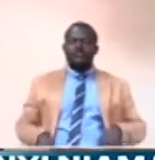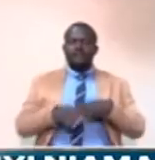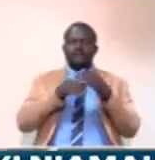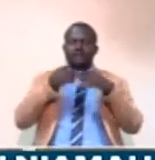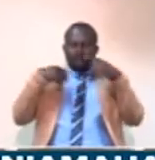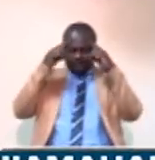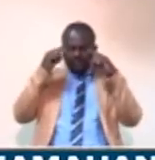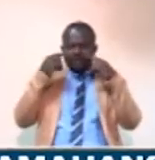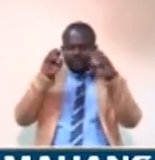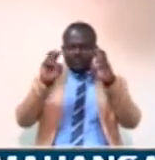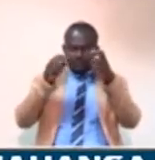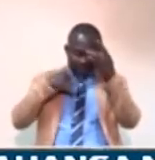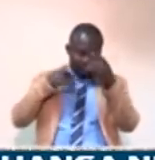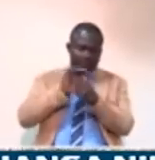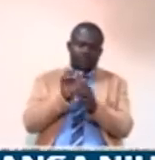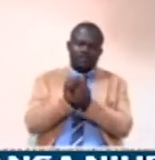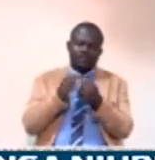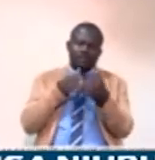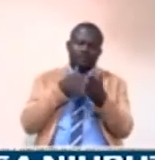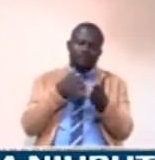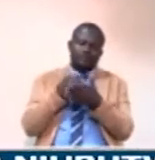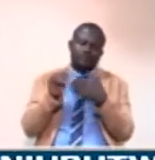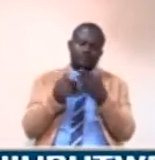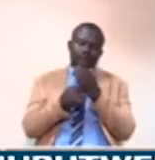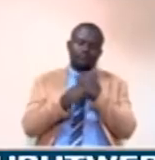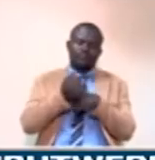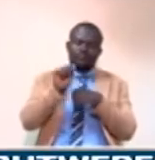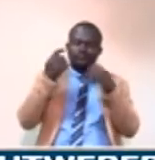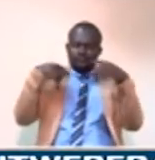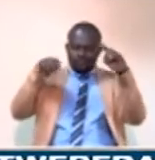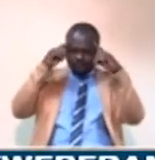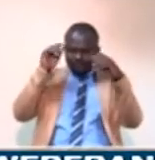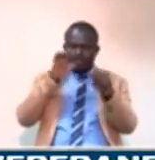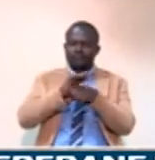kaminuza buvuga ko icyorezo cya COVID-19 cyakomye mu nkokora ibikorwa by'iyi kaminuza